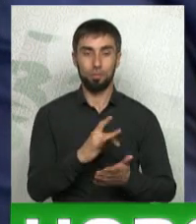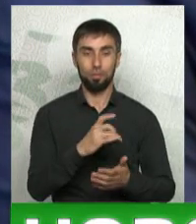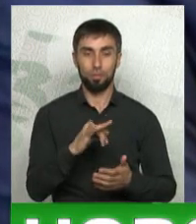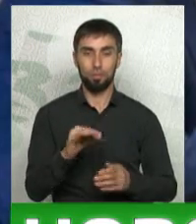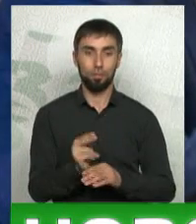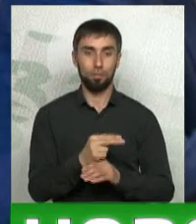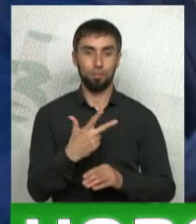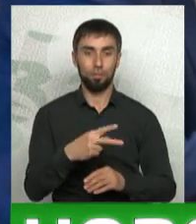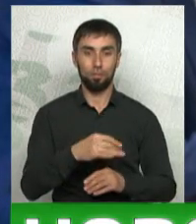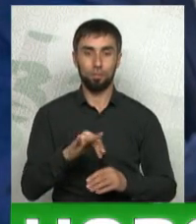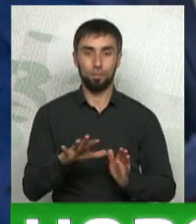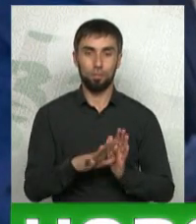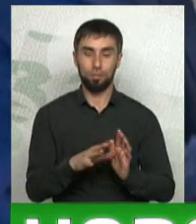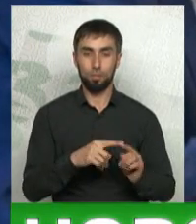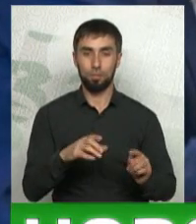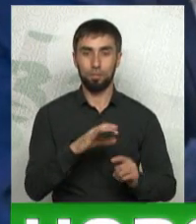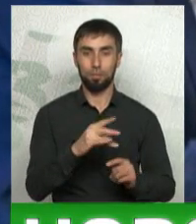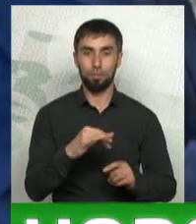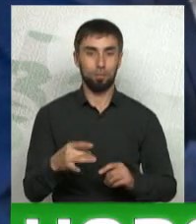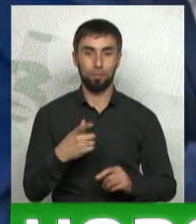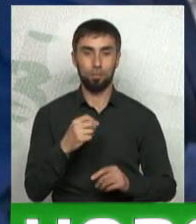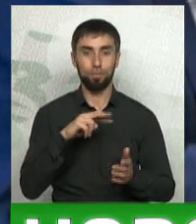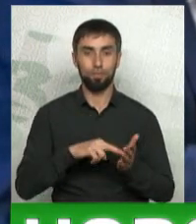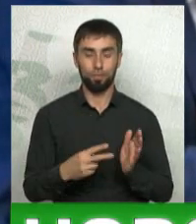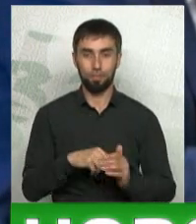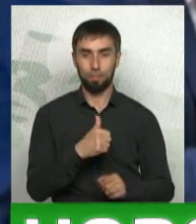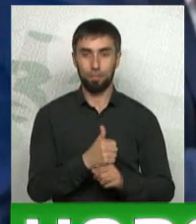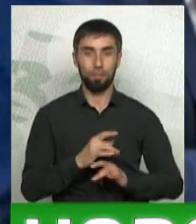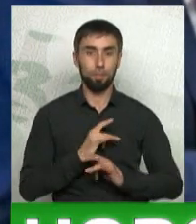реконструируют три линии электропередачи в Сунжинском районе, где запланировано главное празднование юбилея.